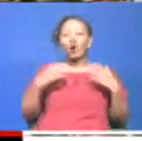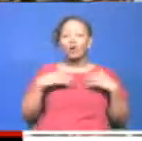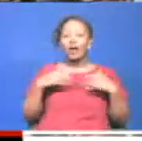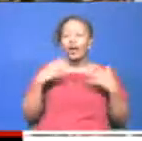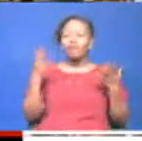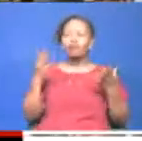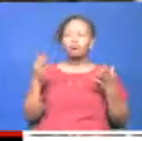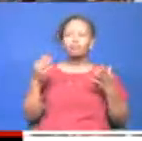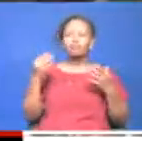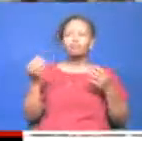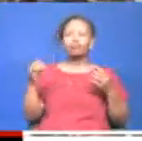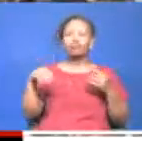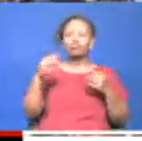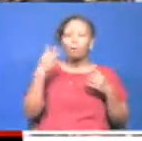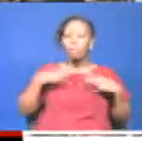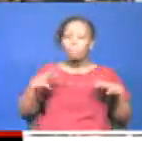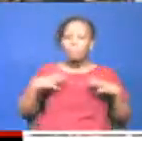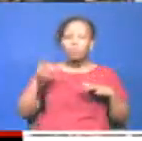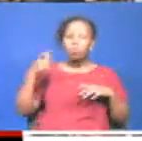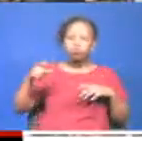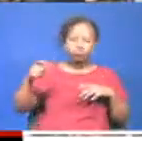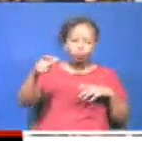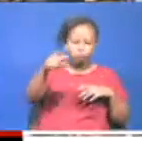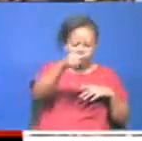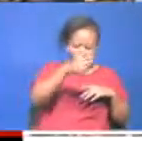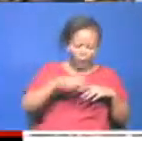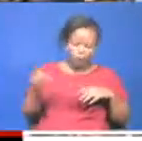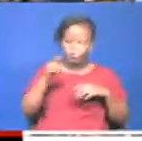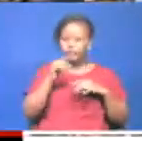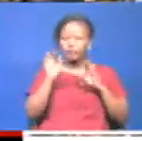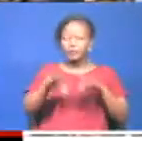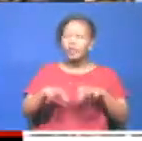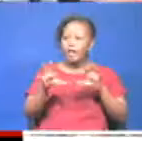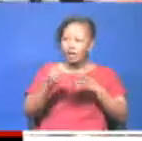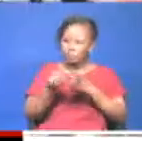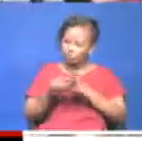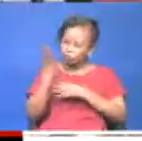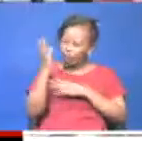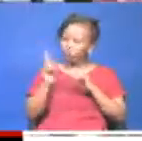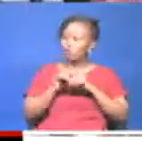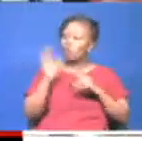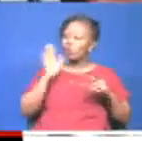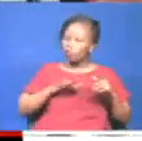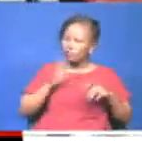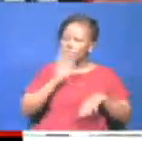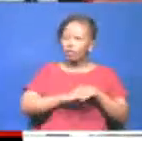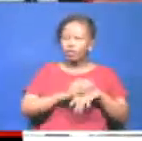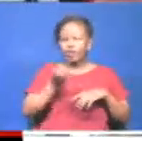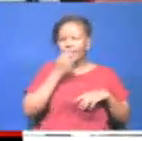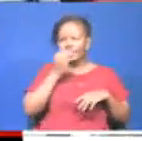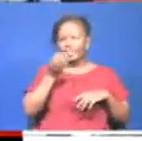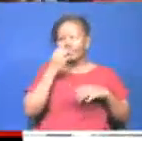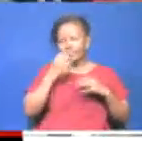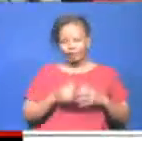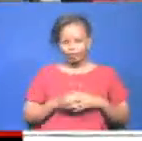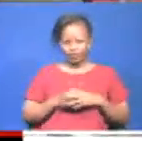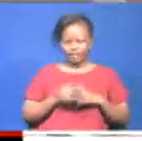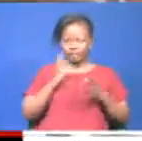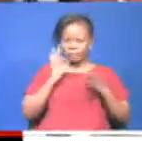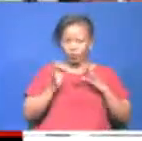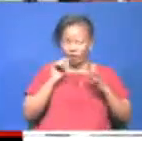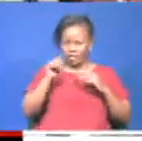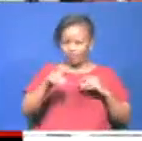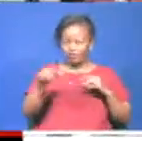wanyunyuzie maji, waweze kupata chakula chao. Hawa kina mama wawe wana chakula. Kichonyi kilimwa vizuri na ikiwezeshwa vizuri,